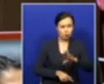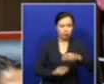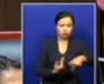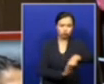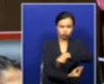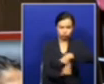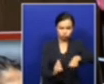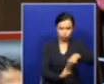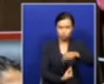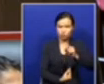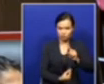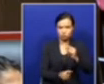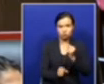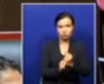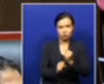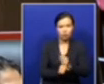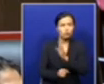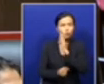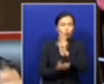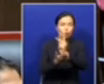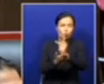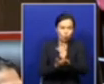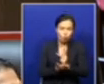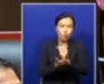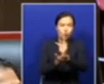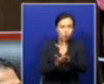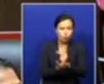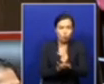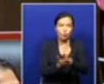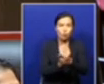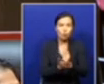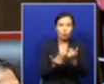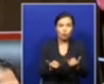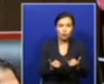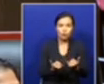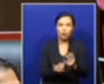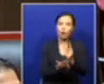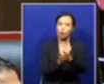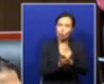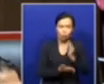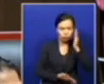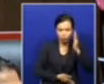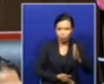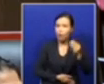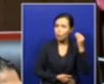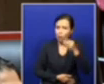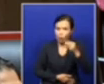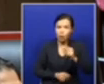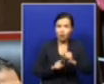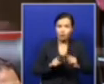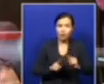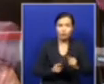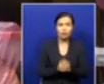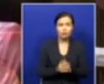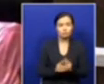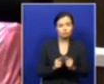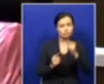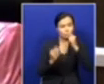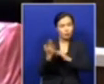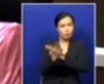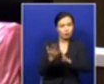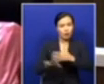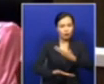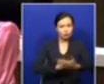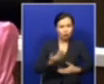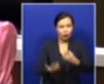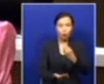เลยครับถ้าเรายังกู้มาเรื่อยๆเนี่ยวันนี้มันก็ต้องกู้ต่อเนื่องครับแต่ถ้าเราเป็นประเทศที่ค้าขายร่ำรว